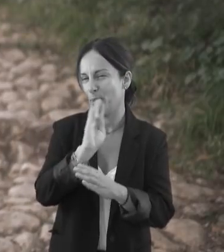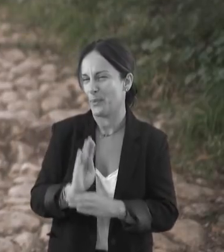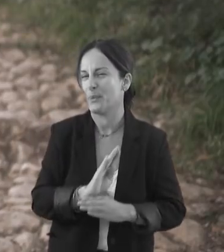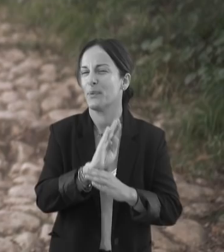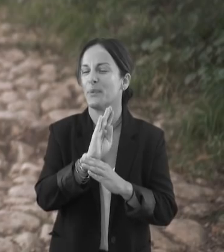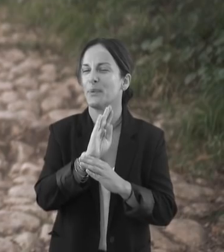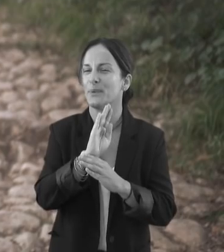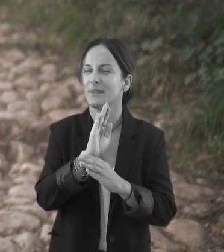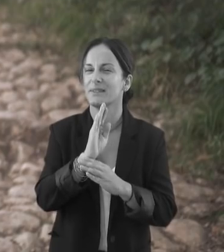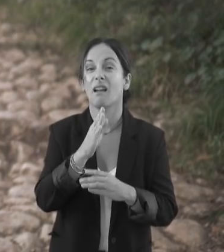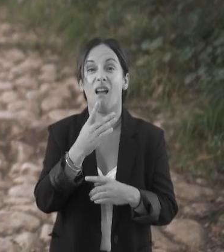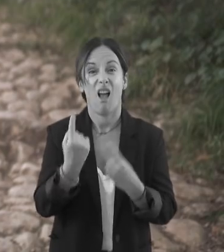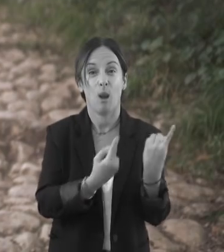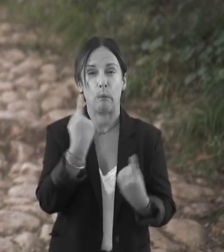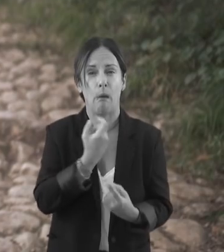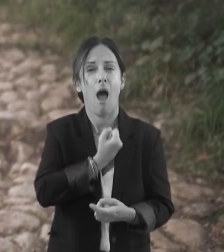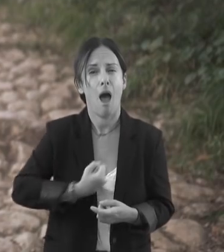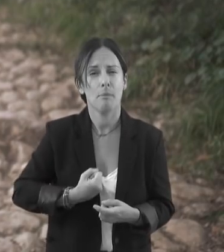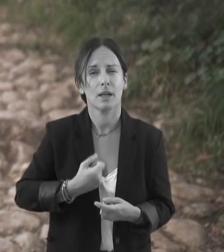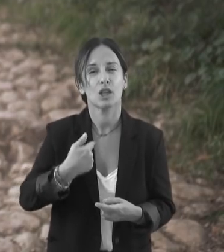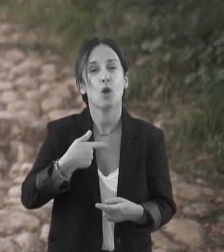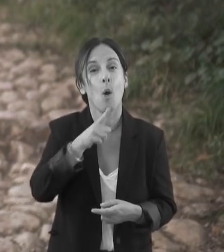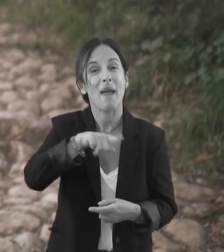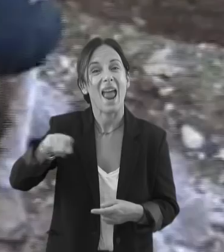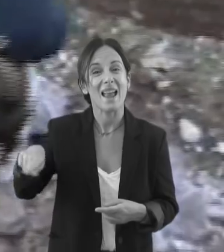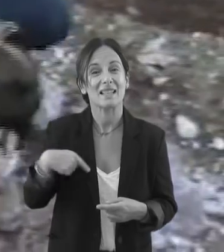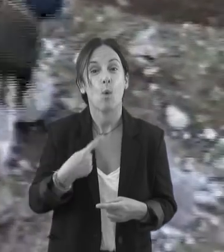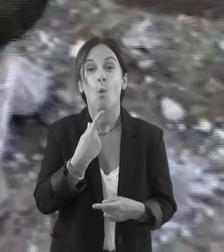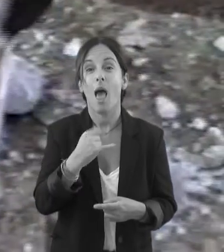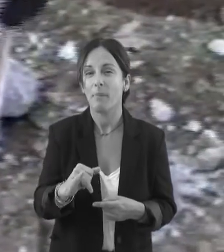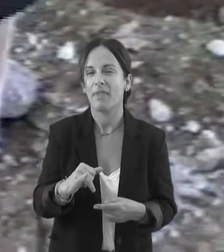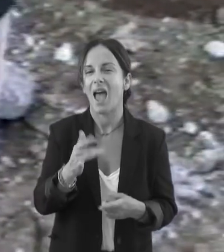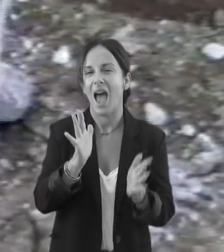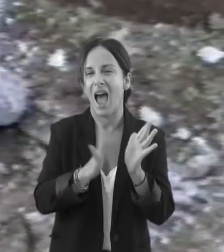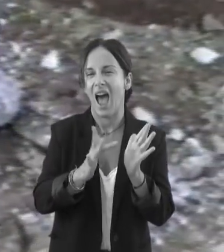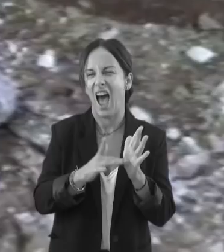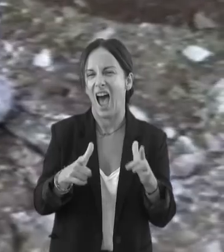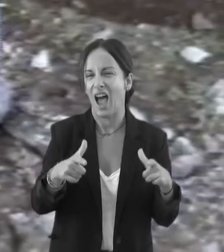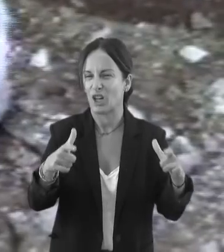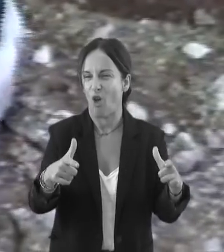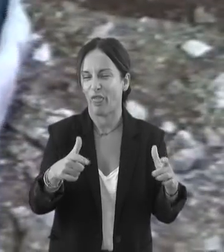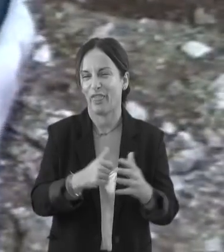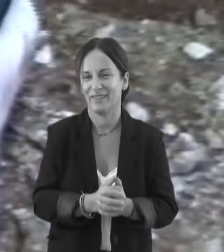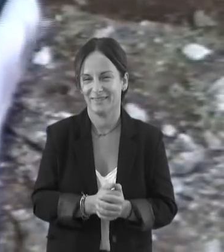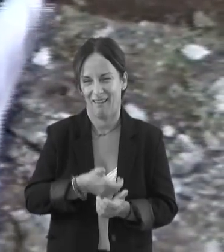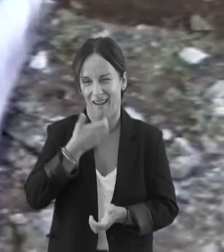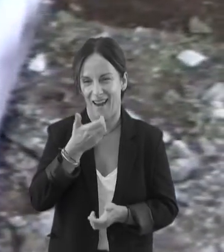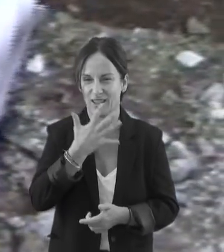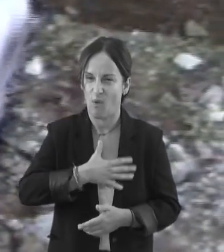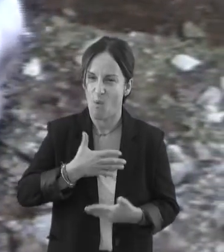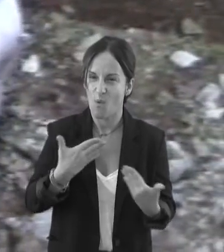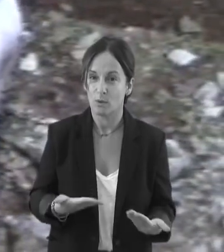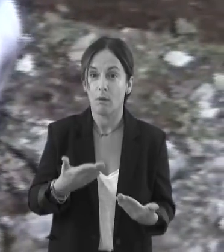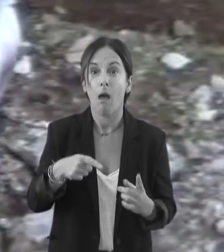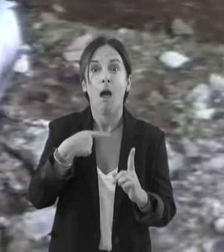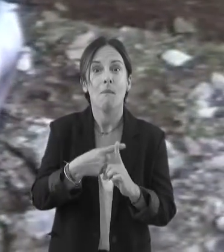de calent entre aquest mes, per dalt, el mestre Xesc. I tenia tres ninetes. I volíem fer feina